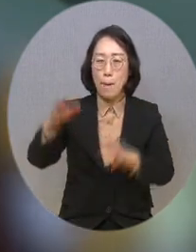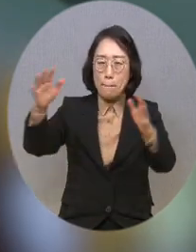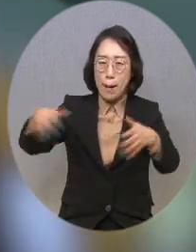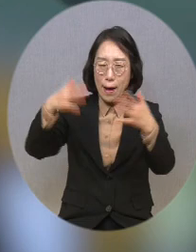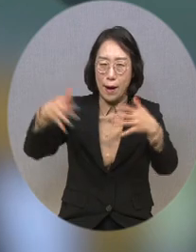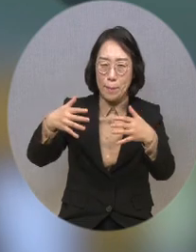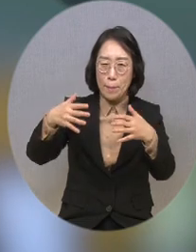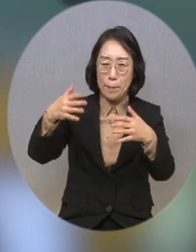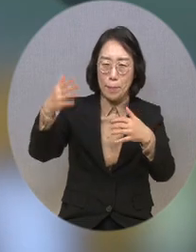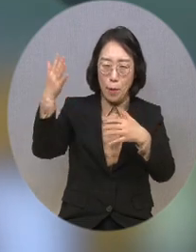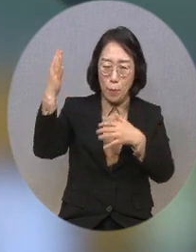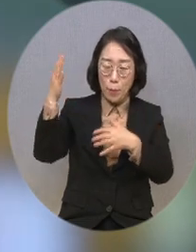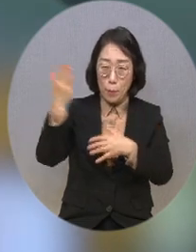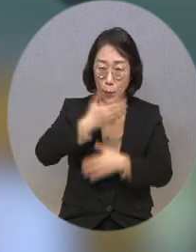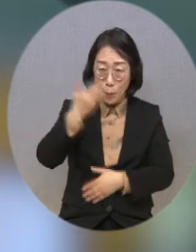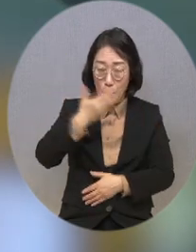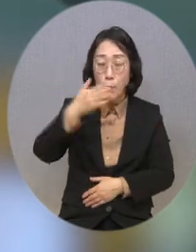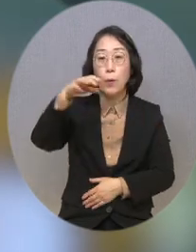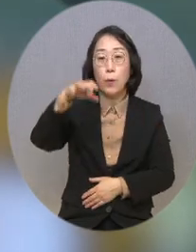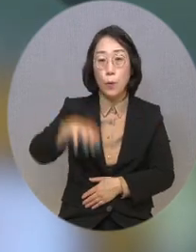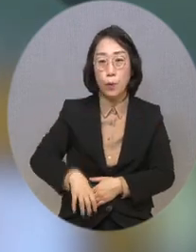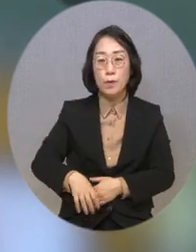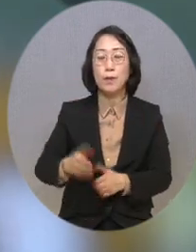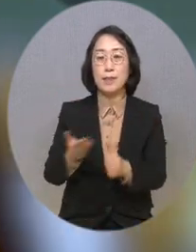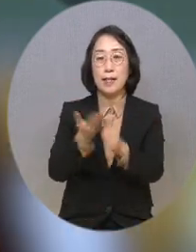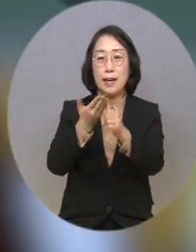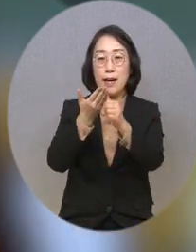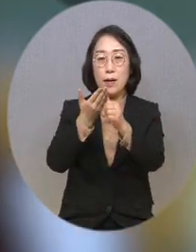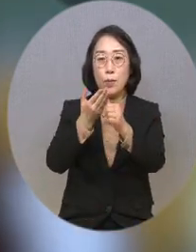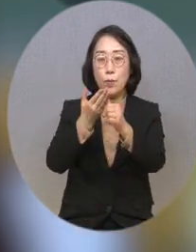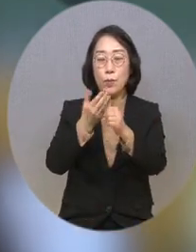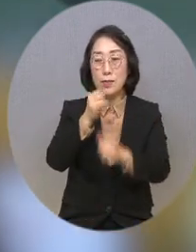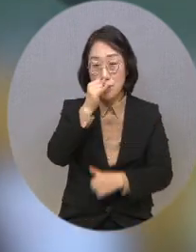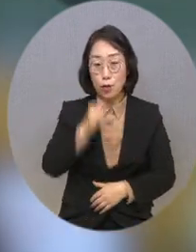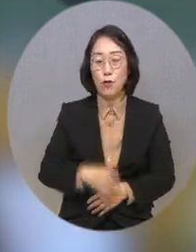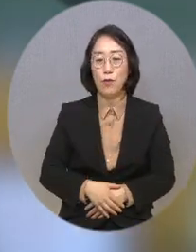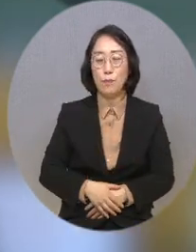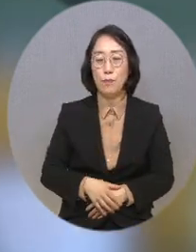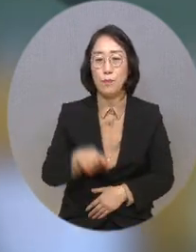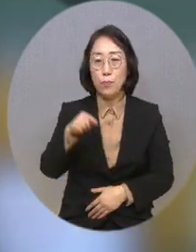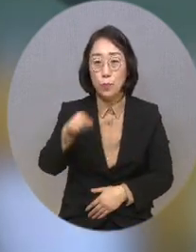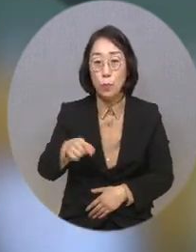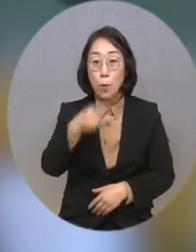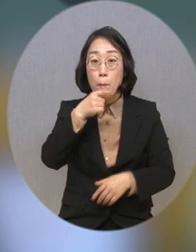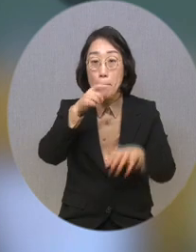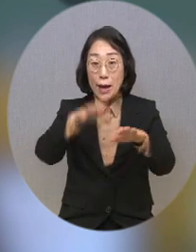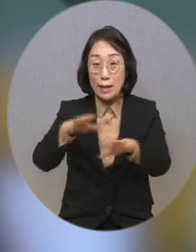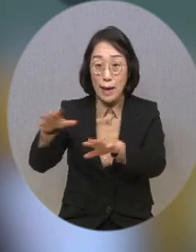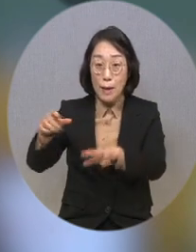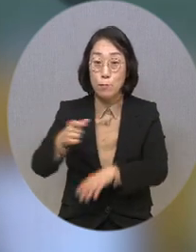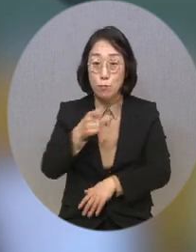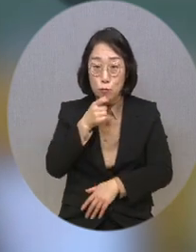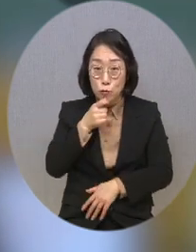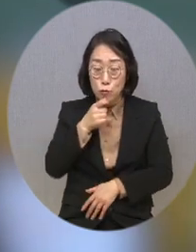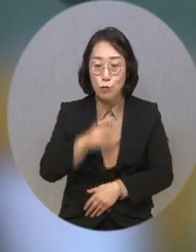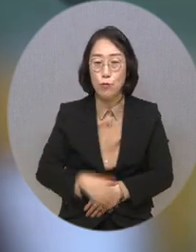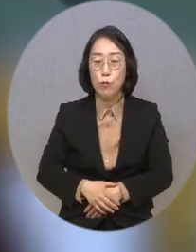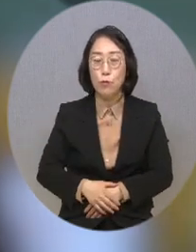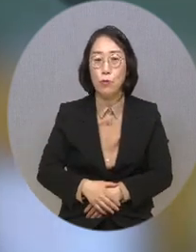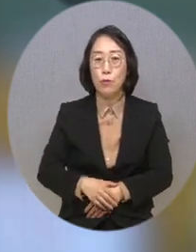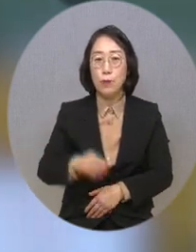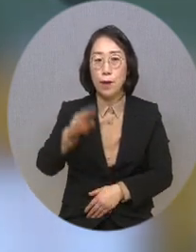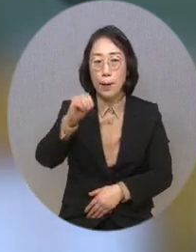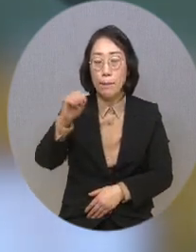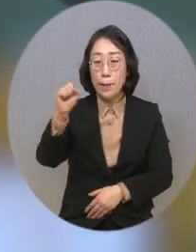불어오는 깨끗한 도양에서 자라고 있습니다. 그리고 아주 그 바닷물, 그 다음에 MSM